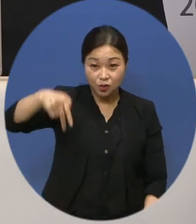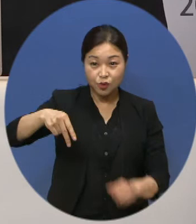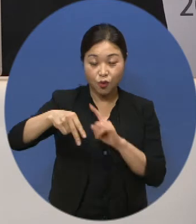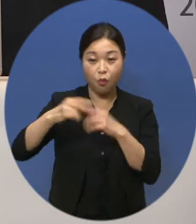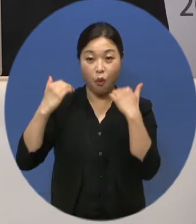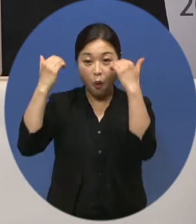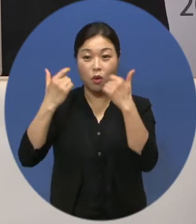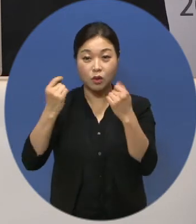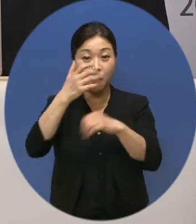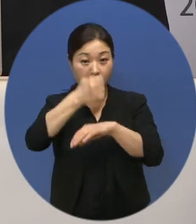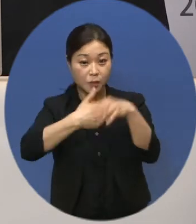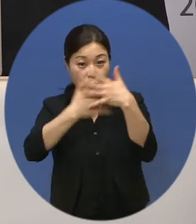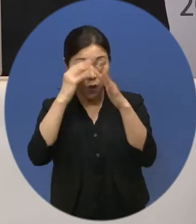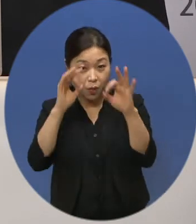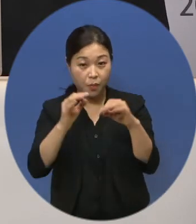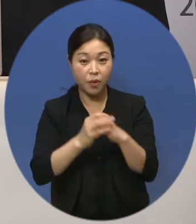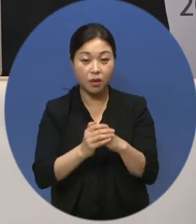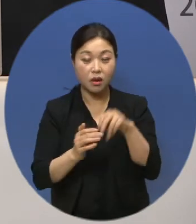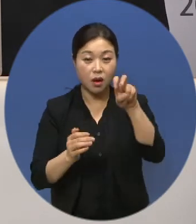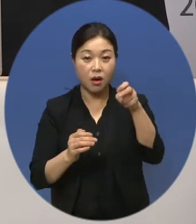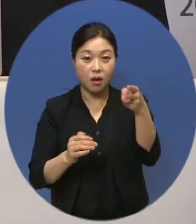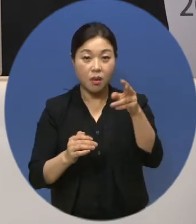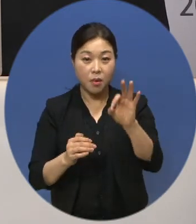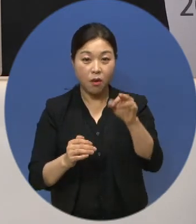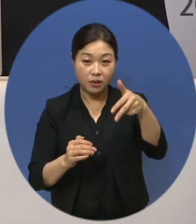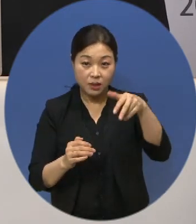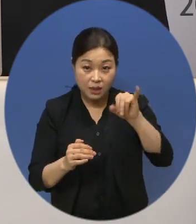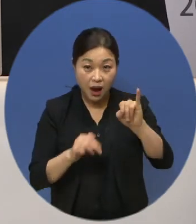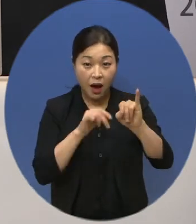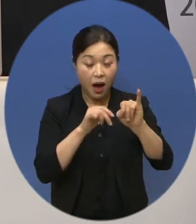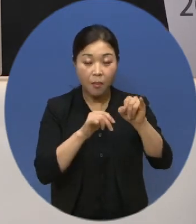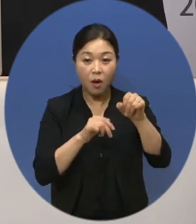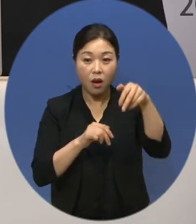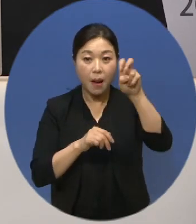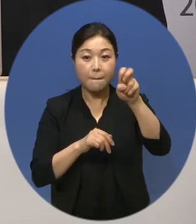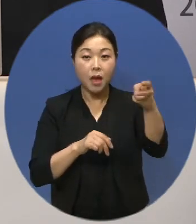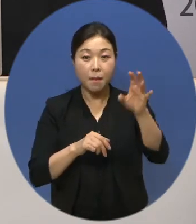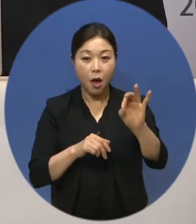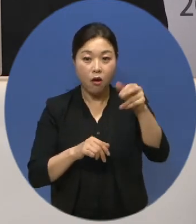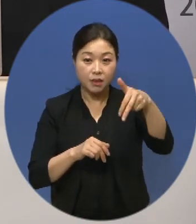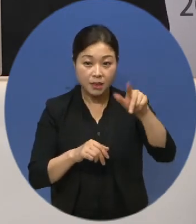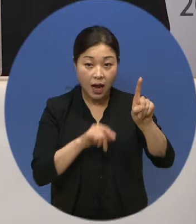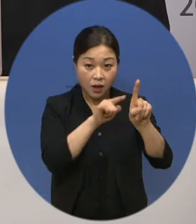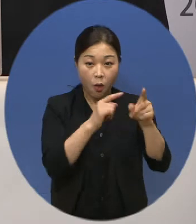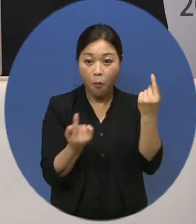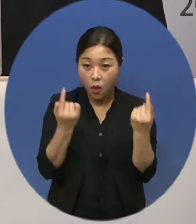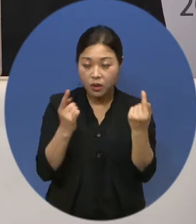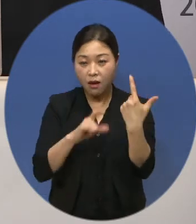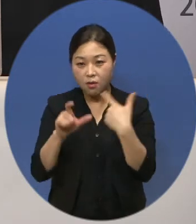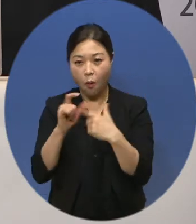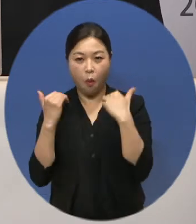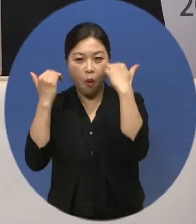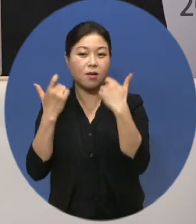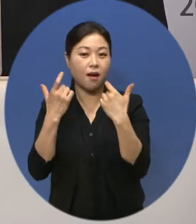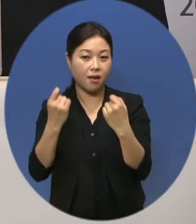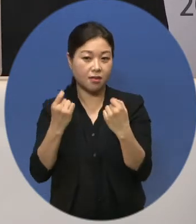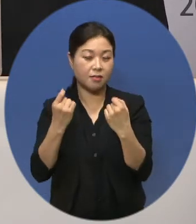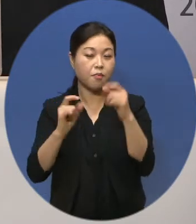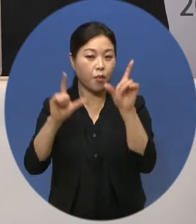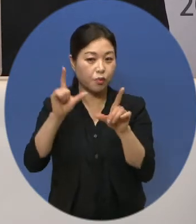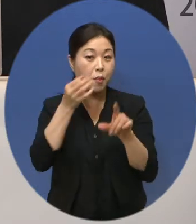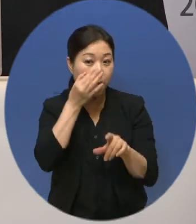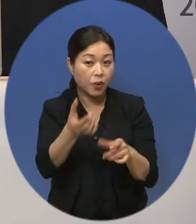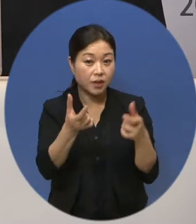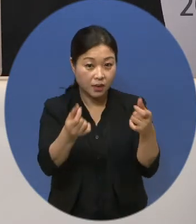특히 마지막 장면에서는 명자보다도 더 성숙한 어쩌면 모습을 네, 저는 보여줬다고 생각을 하고 예. 네, 그렇게